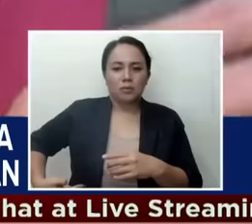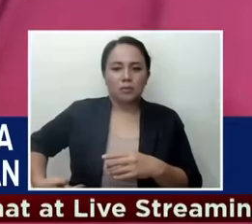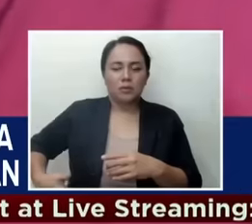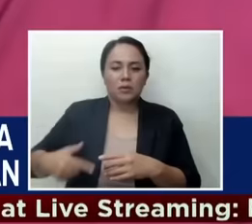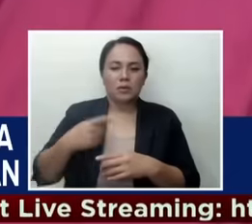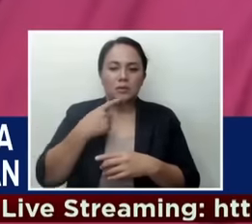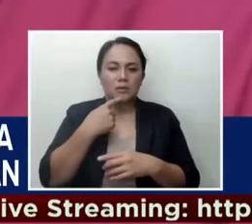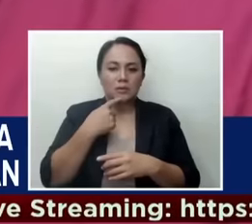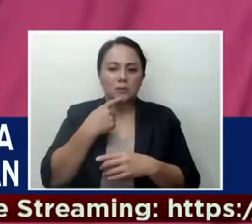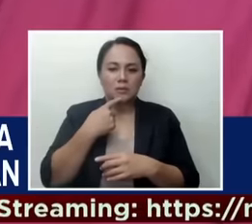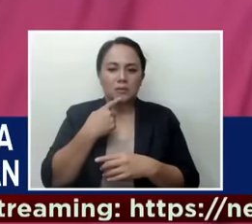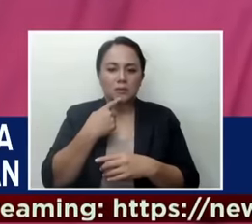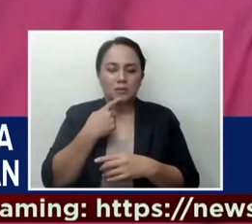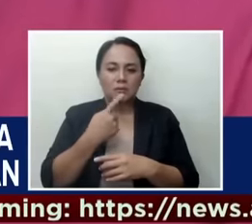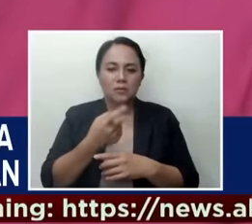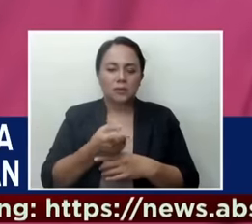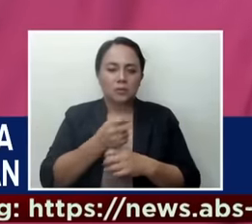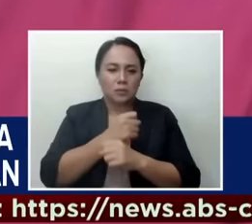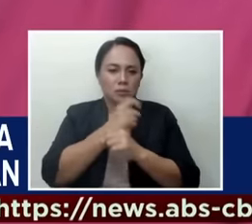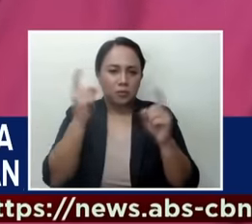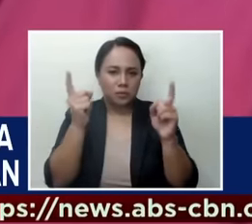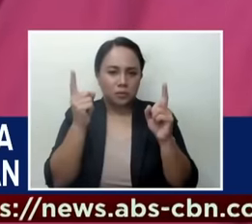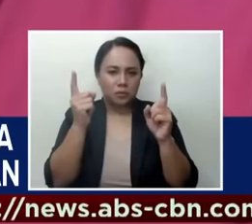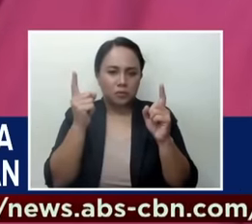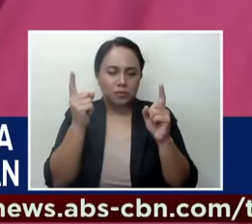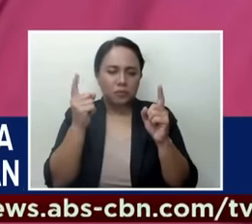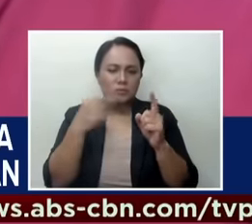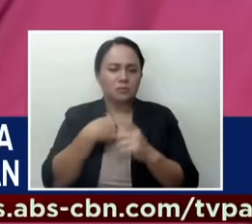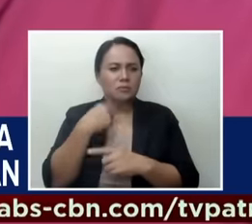po. Nagulat po ako, sabi ko sa sarili ko,